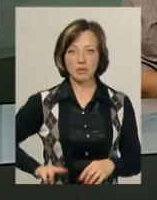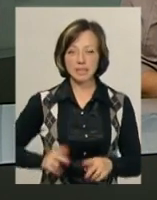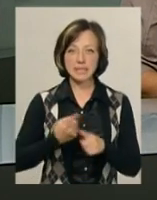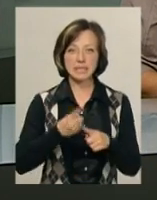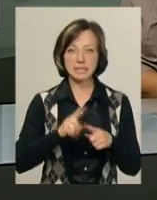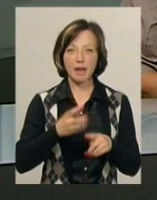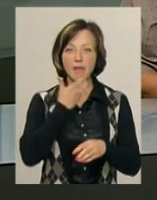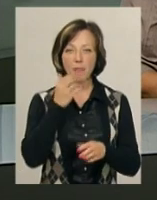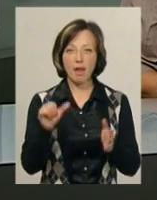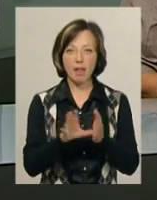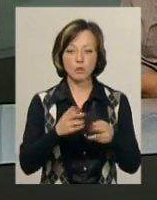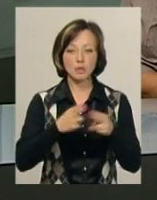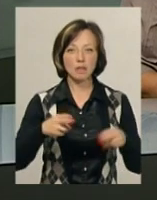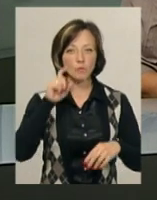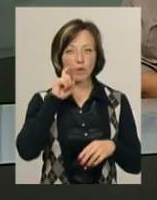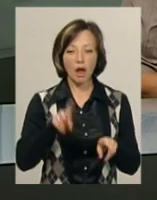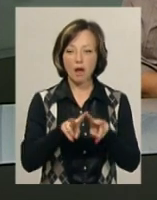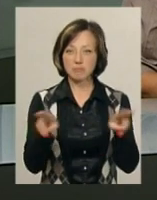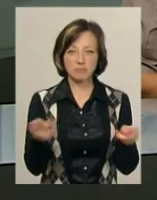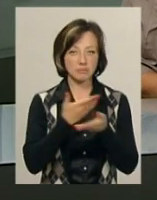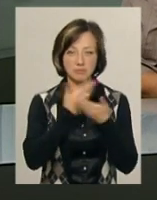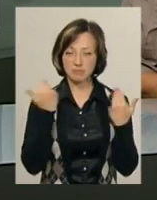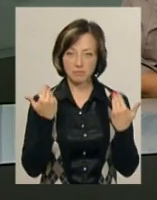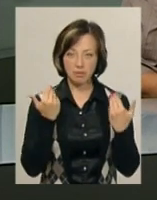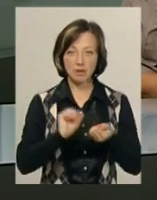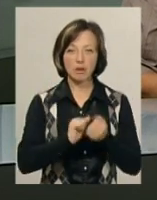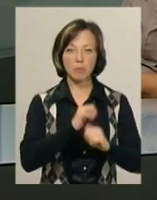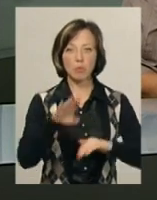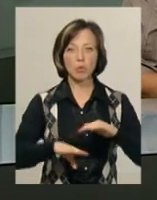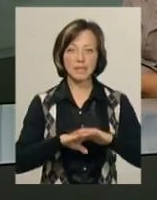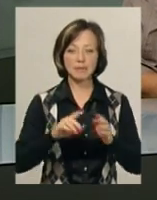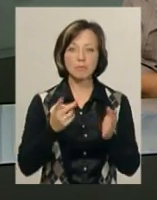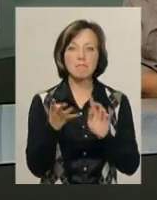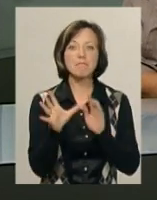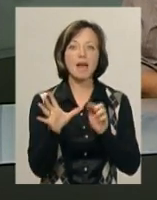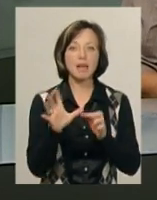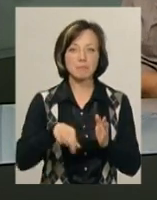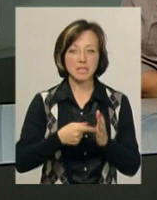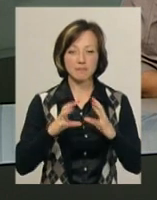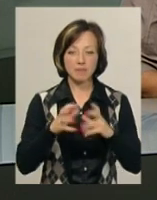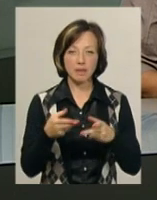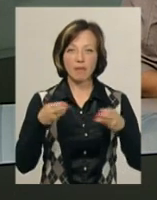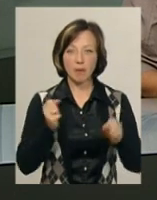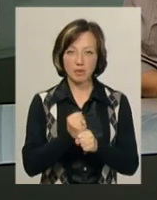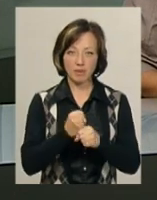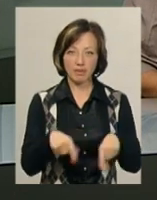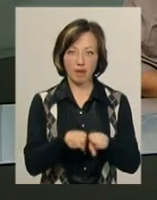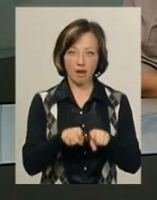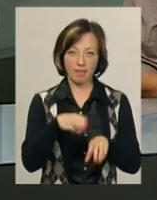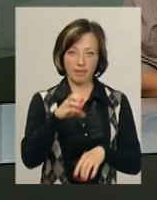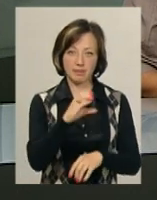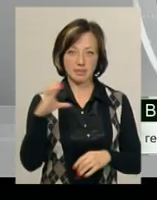ця теплоелектростанція в Україні аналогів не має. Кам'янець-Подільський стане 5-м містом в світі, де функціонуватиме така